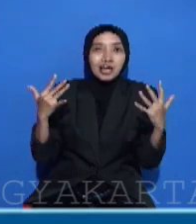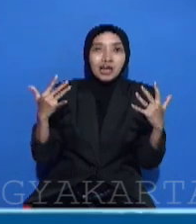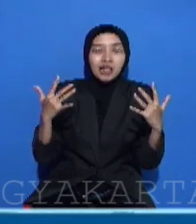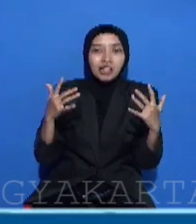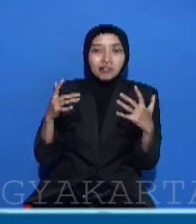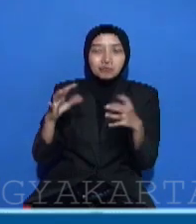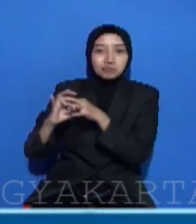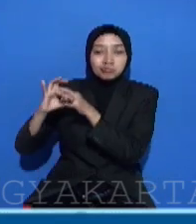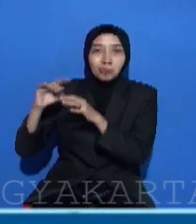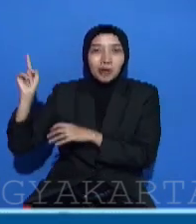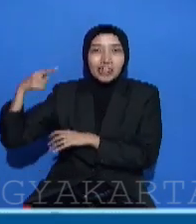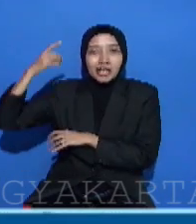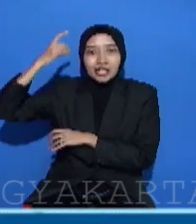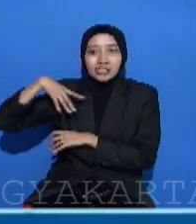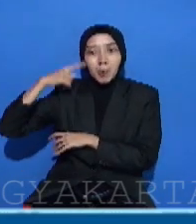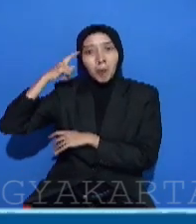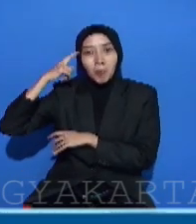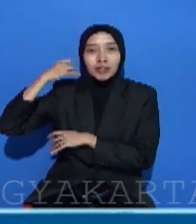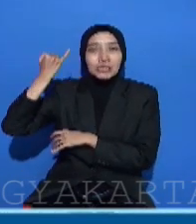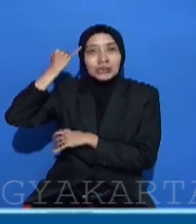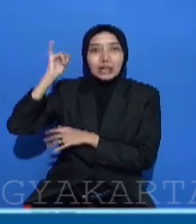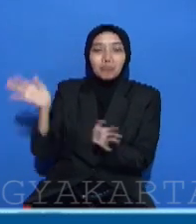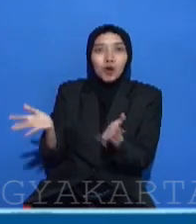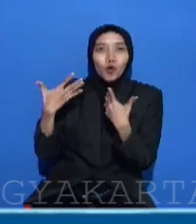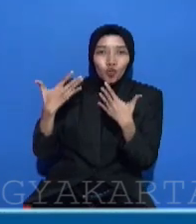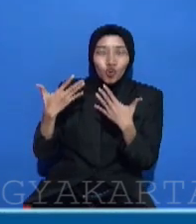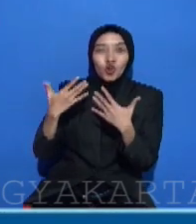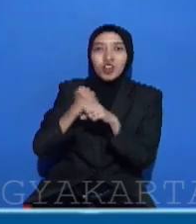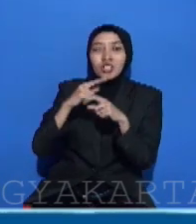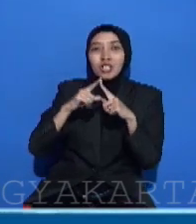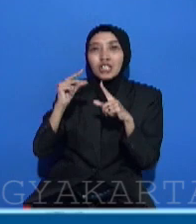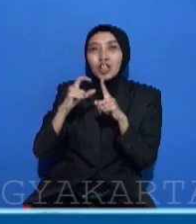pemerintah Desa gadah oto-odong Bangun